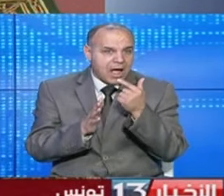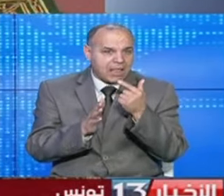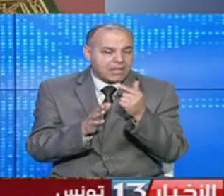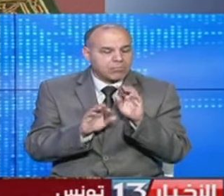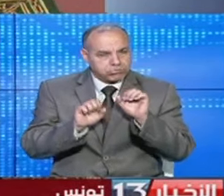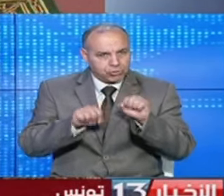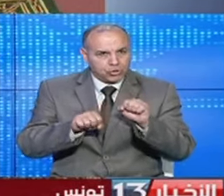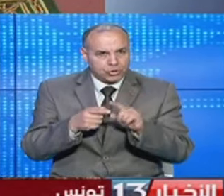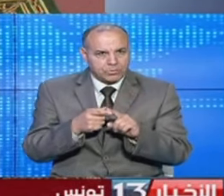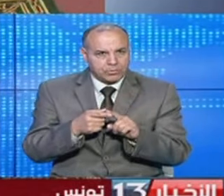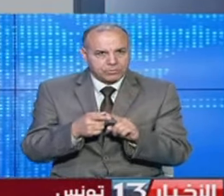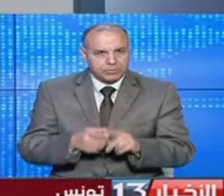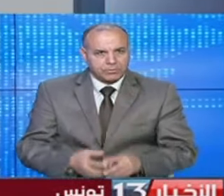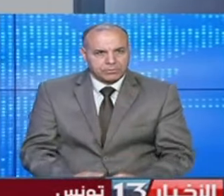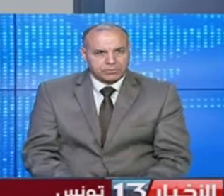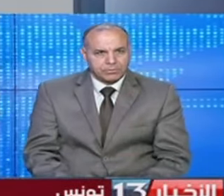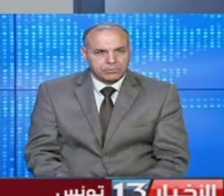أنه